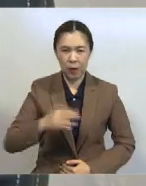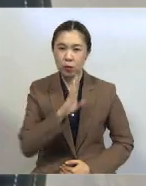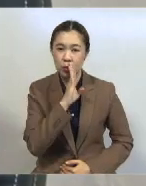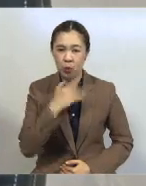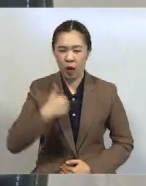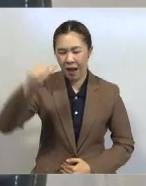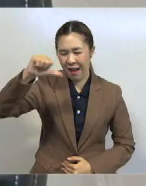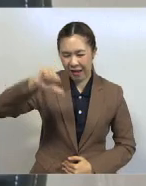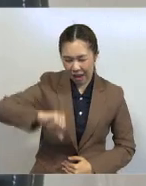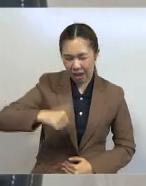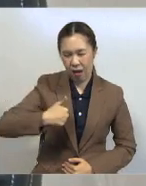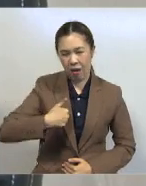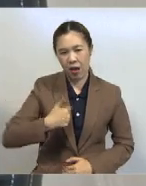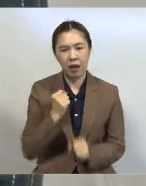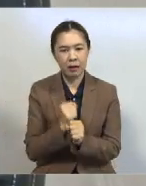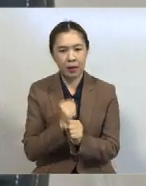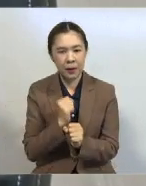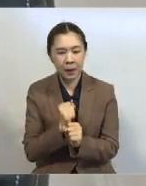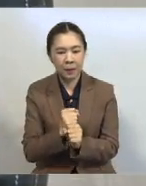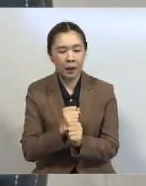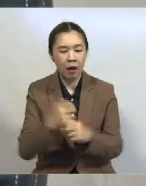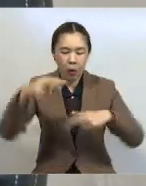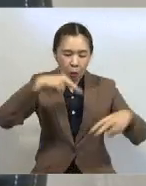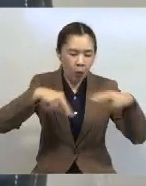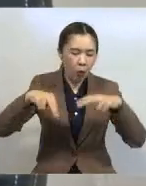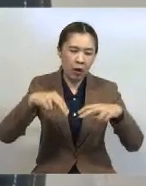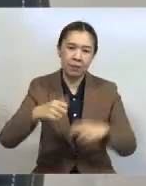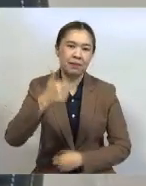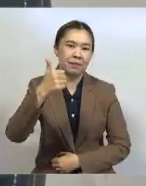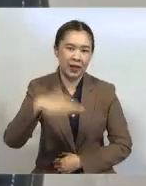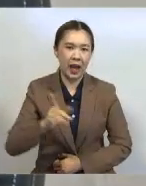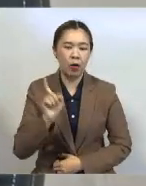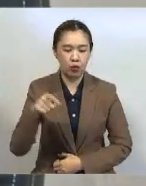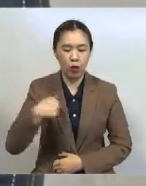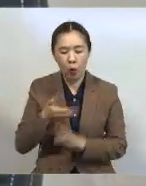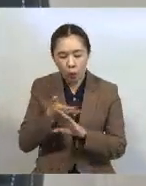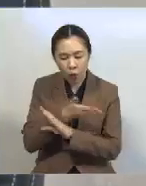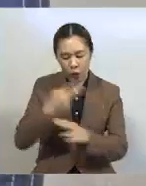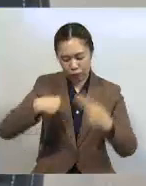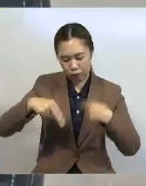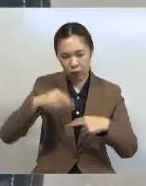ผมก็คงทำงานดูแลป่าไม่ได้นะครับต้องขออนุญาตไปพักฟื้นตัวเองก่อน